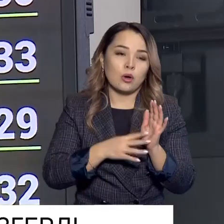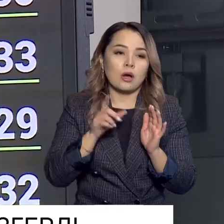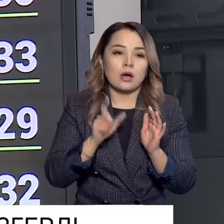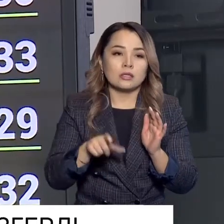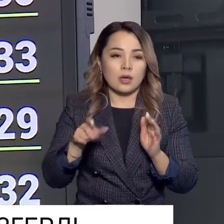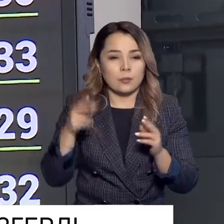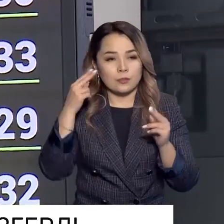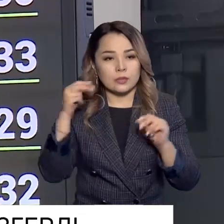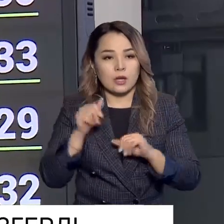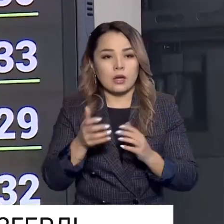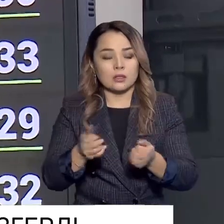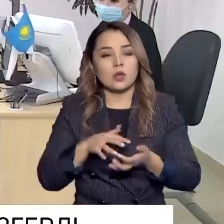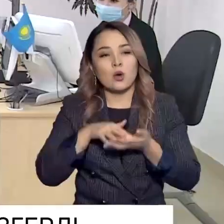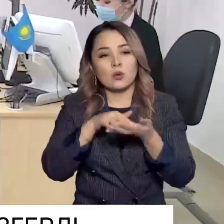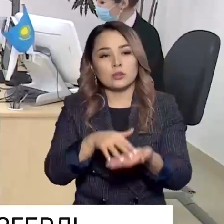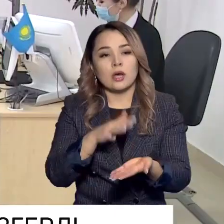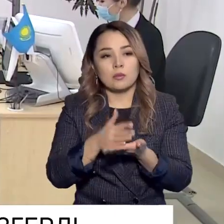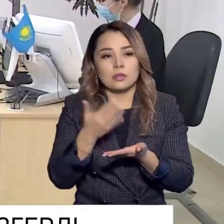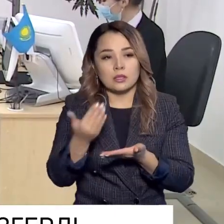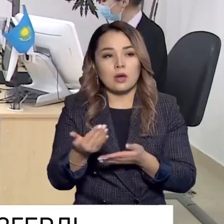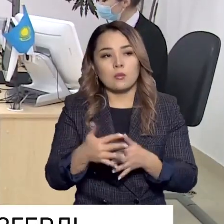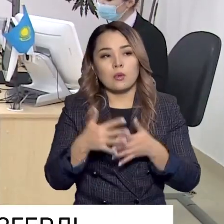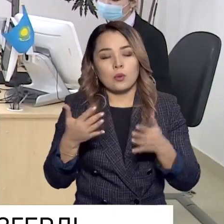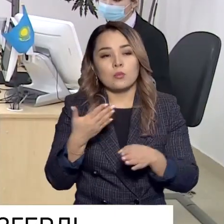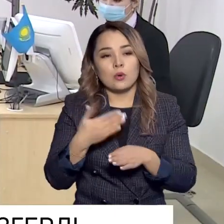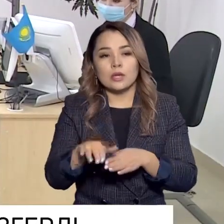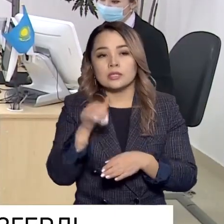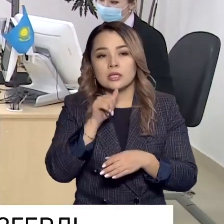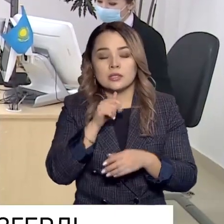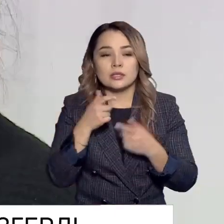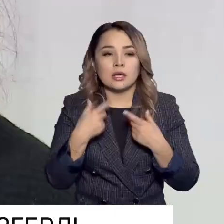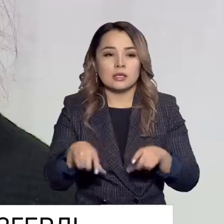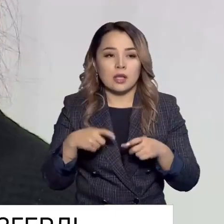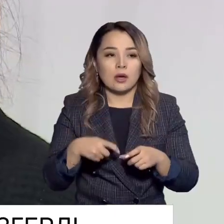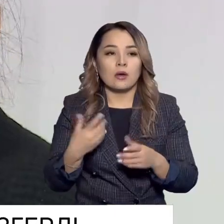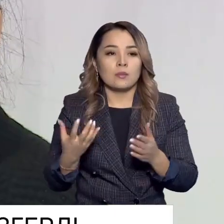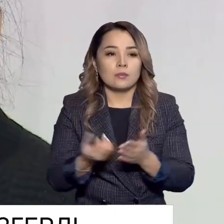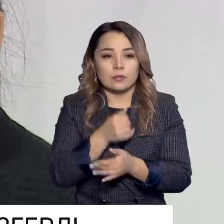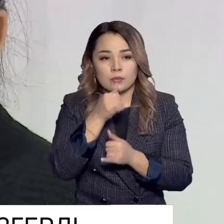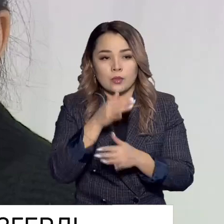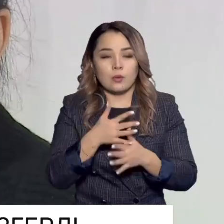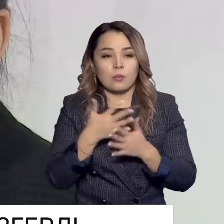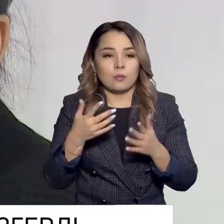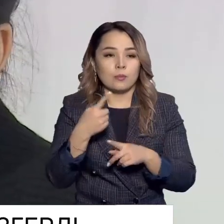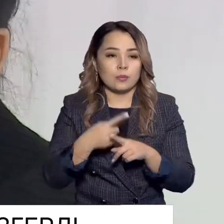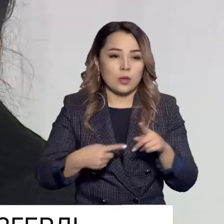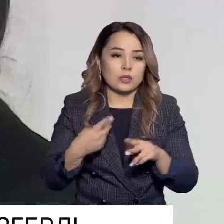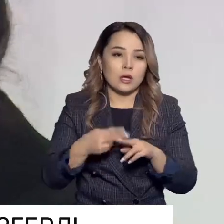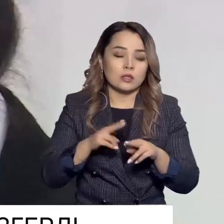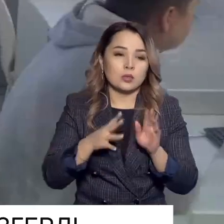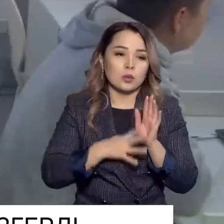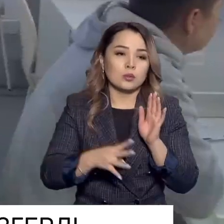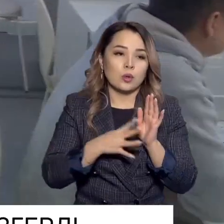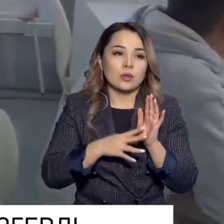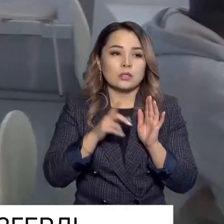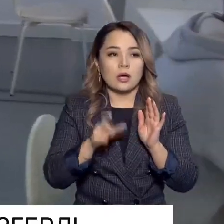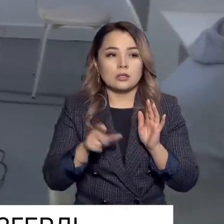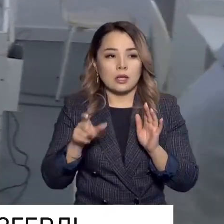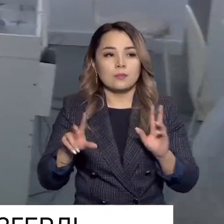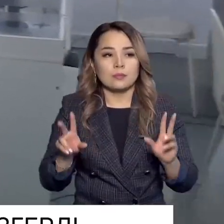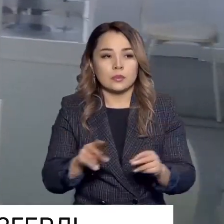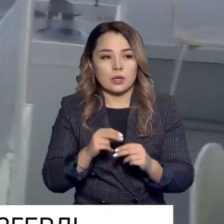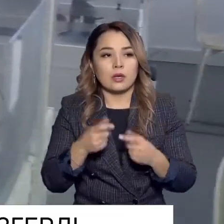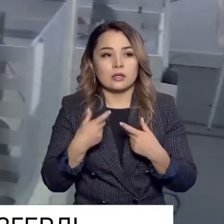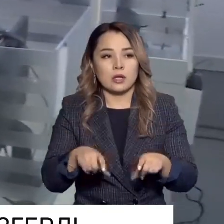жүргізуші куәлігін алуға өтініш берген. Басым бөлігі сынақты тапсыра алмады. Тек 99 адам екі емтиханнан да сәтті